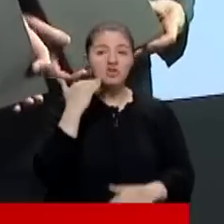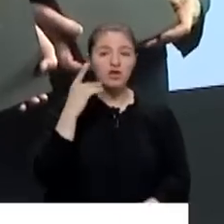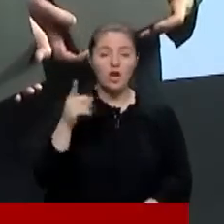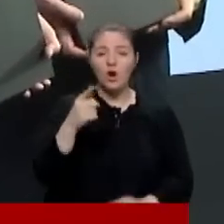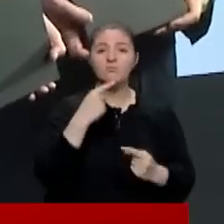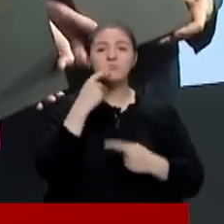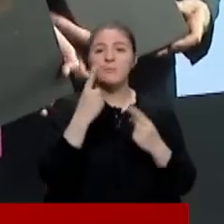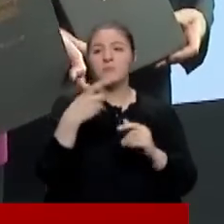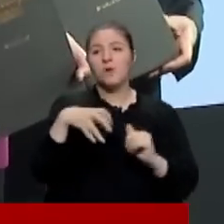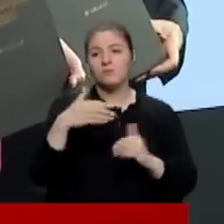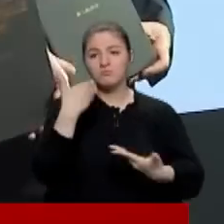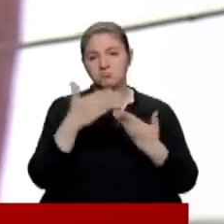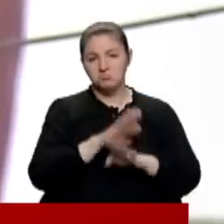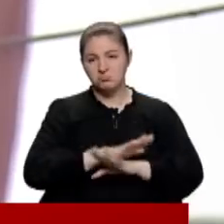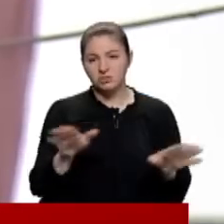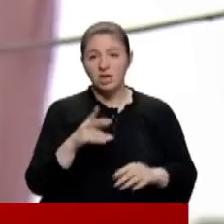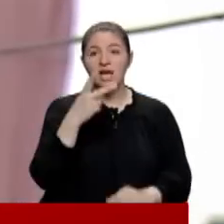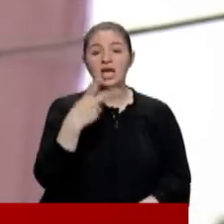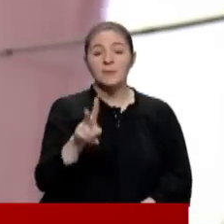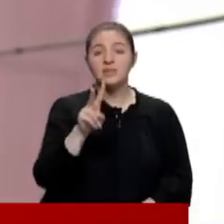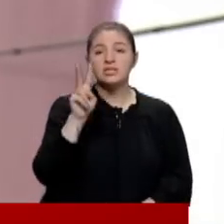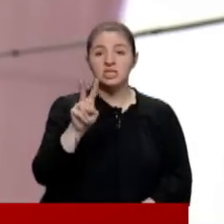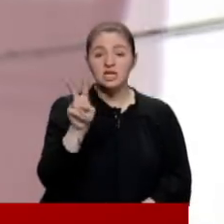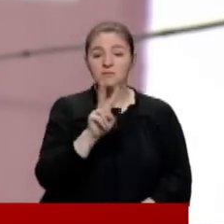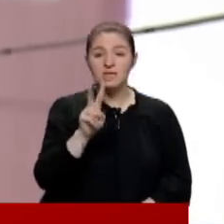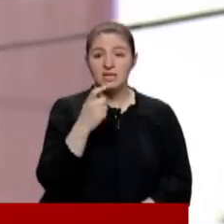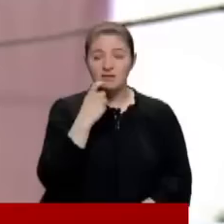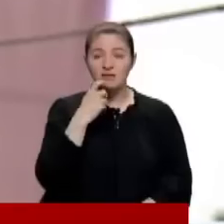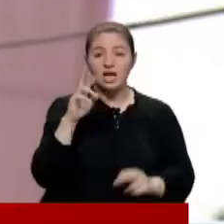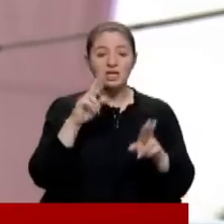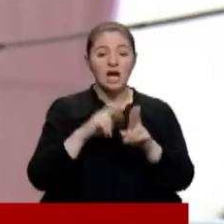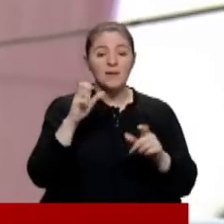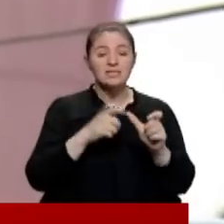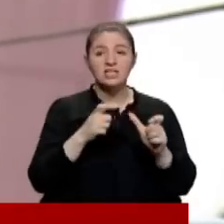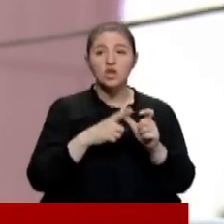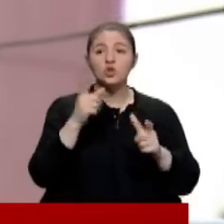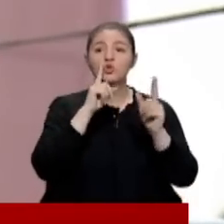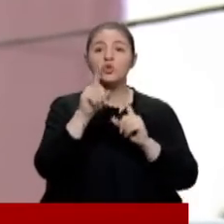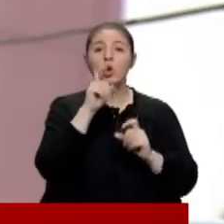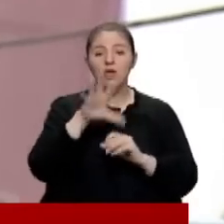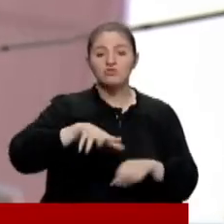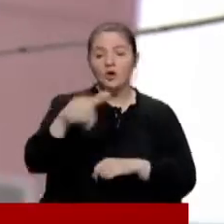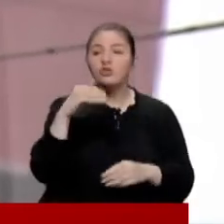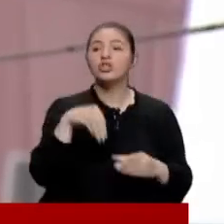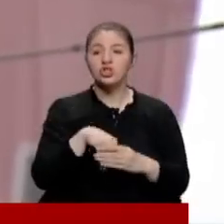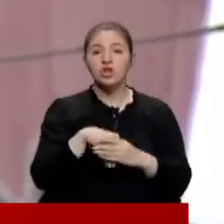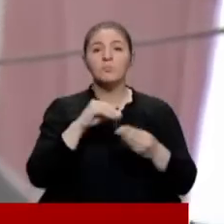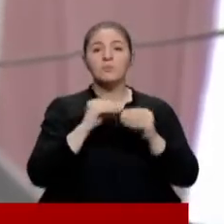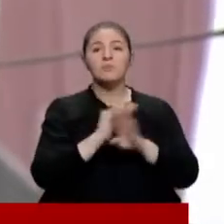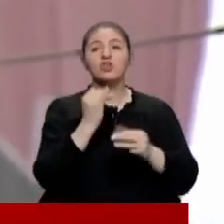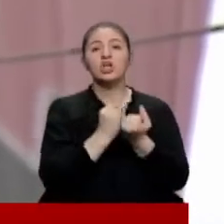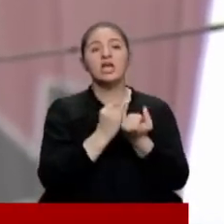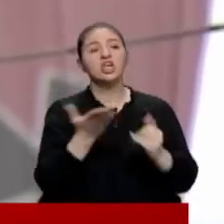o vaatlerin bir bölümünü anlattı. 2020 yılında KPSS'nin soruları çalındığı için mağdur